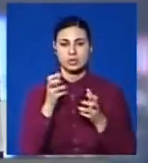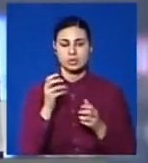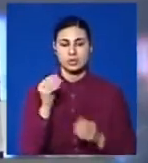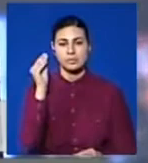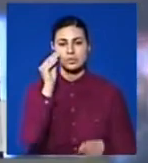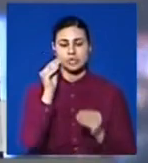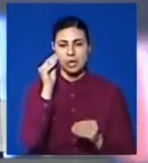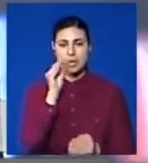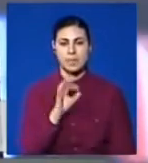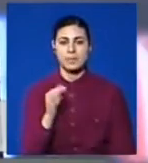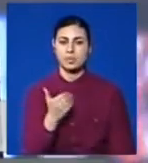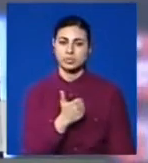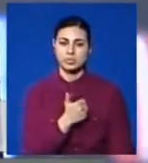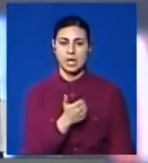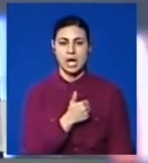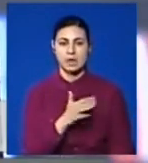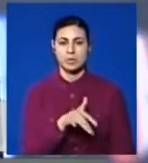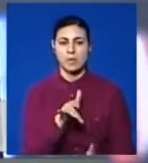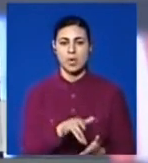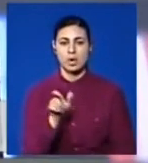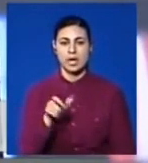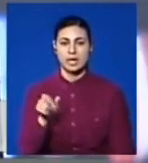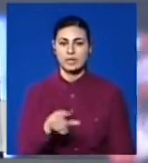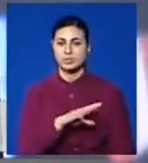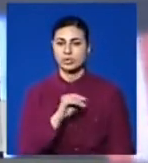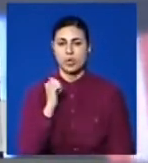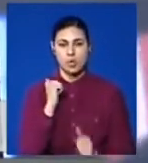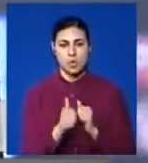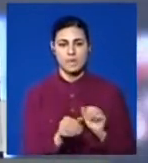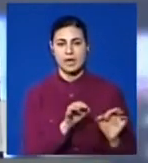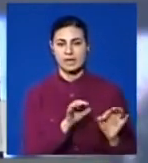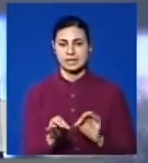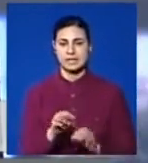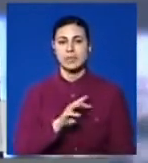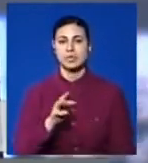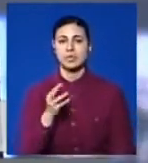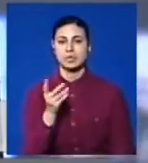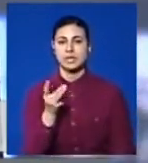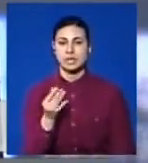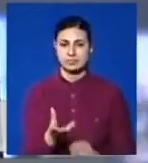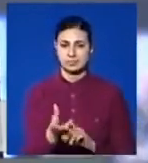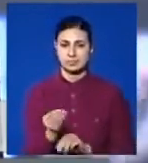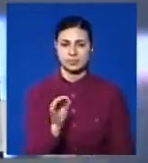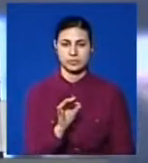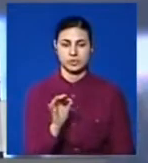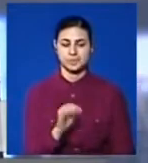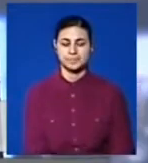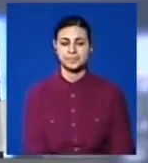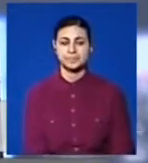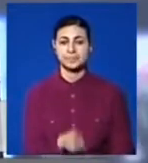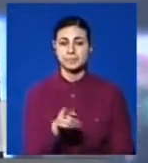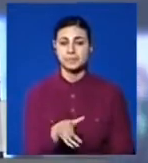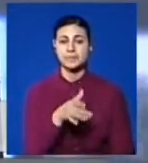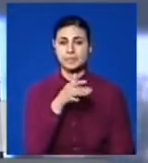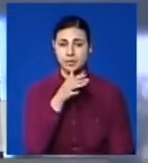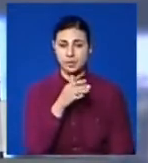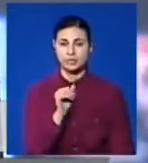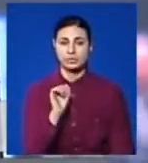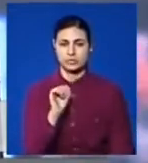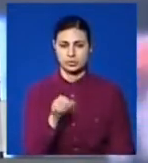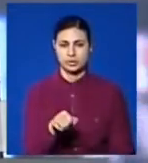მსჯელობა იმაზე, უნდათ თუ არა მოქალაქეებს ყოველწლიურად მილიონობით ლარის გადახდა კომპენსაციის სახით. მაშინ